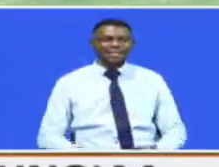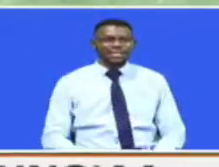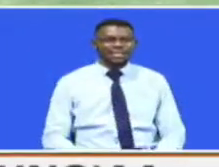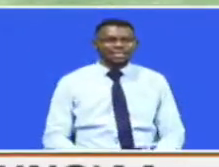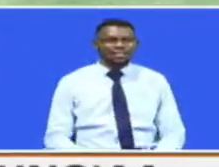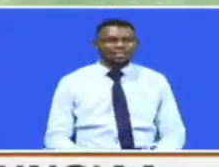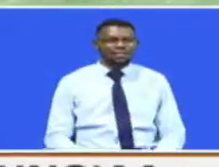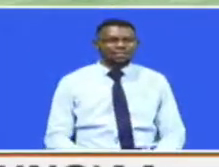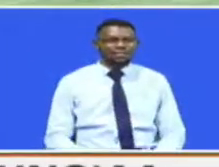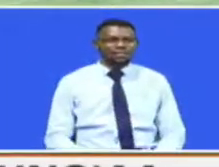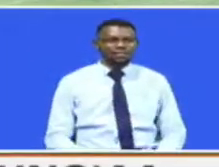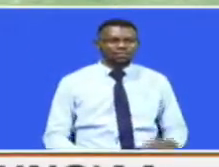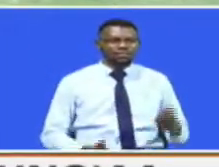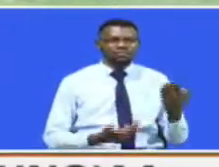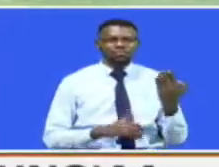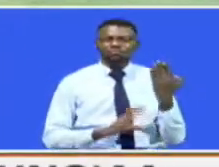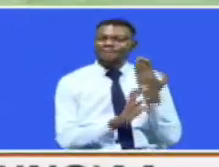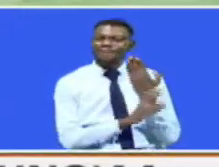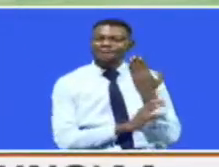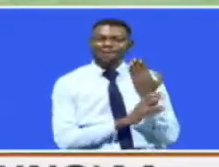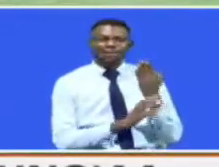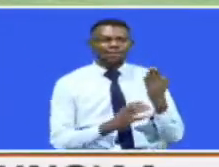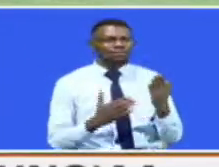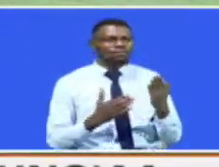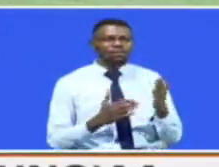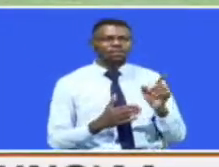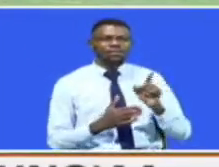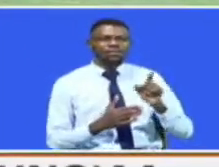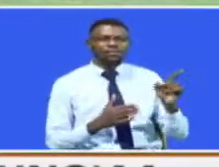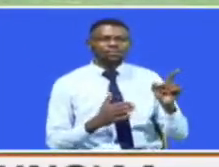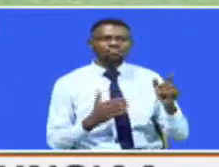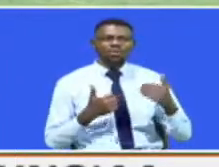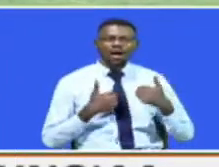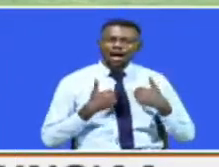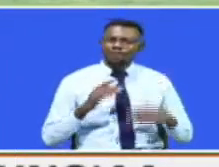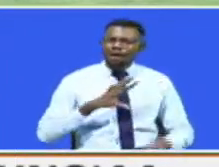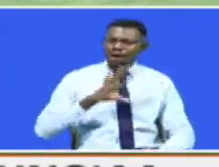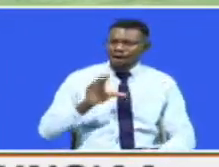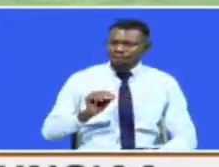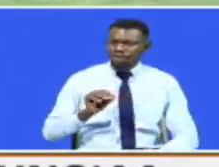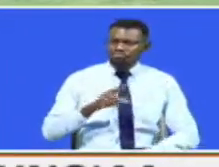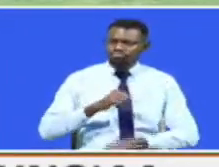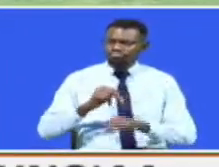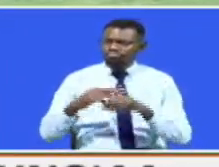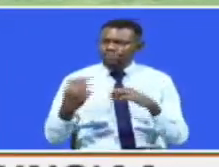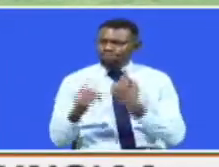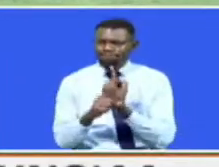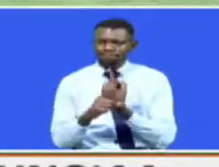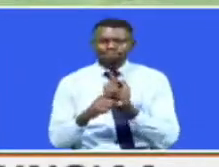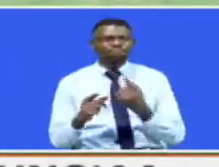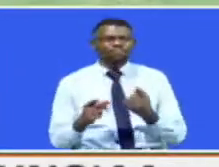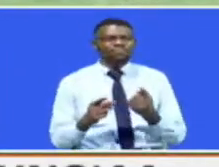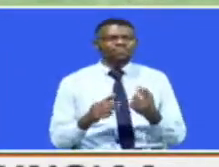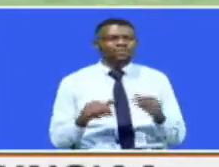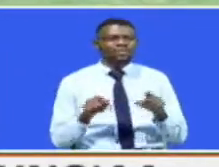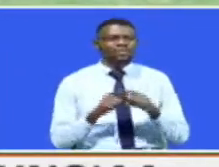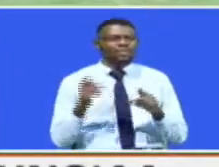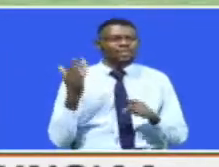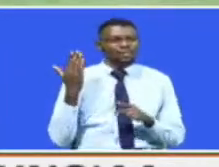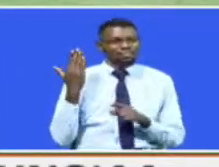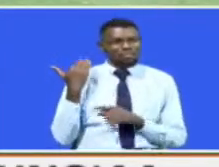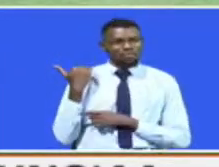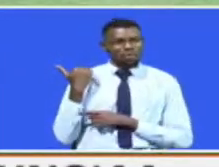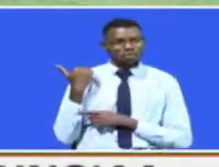ni miongoni mwa nchi ambazo zinaitwa pioneer African nations katika independence. Ilipata independence